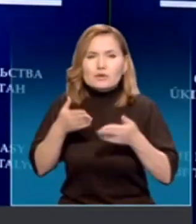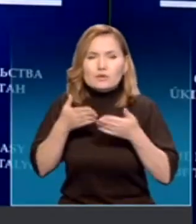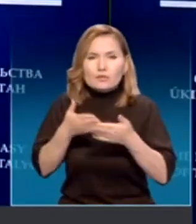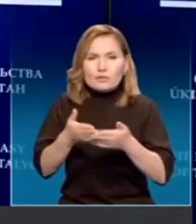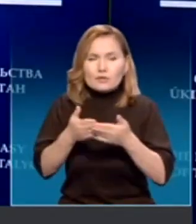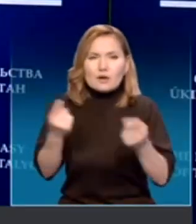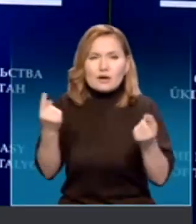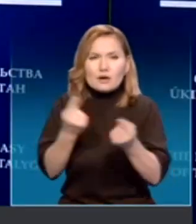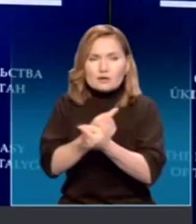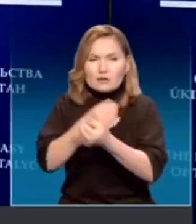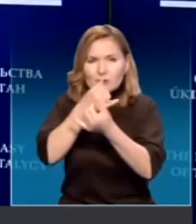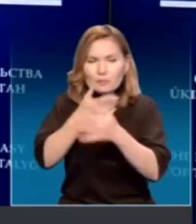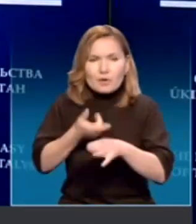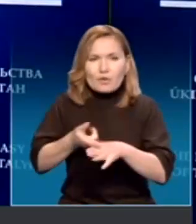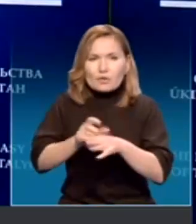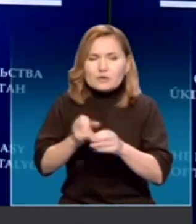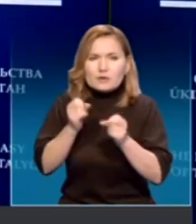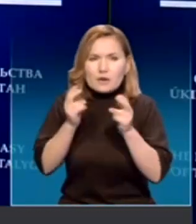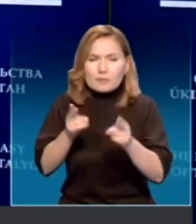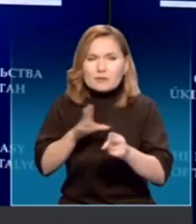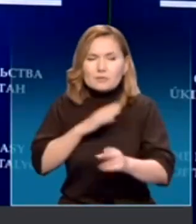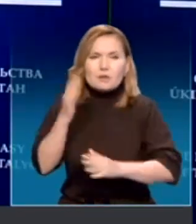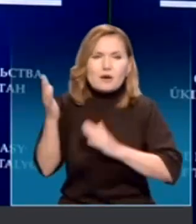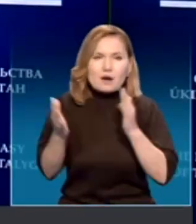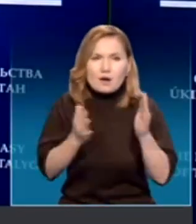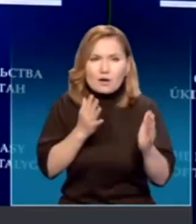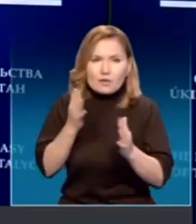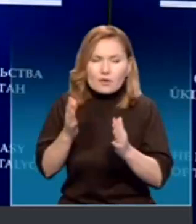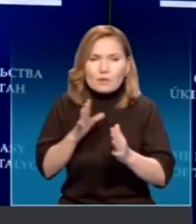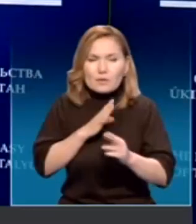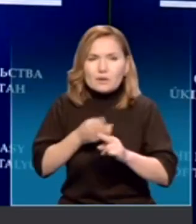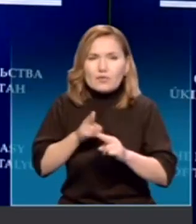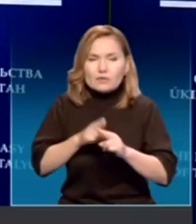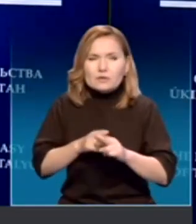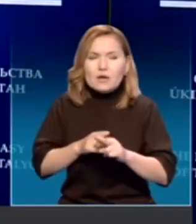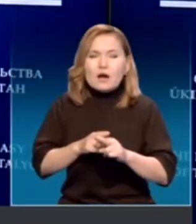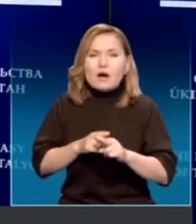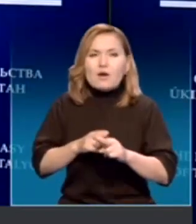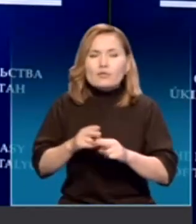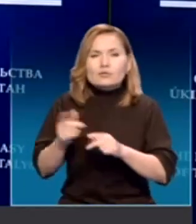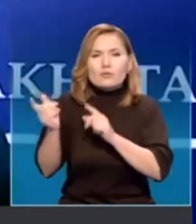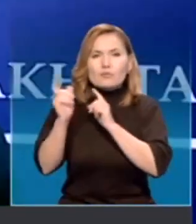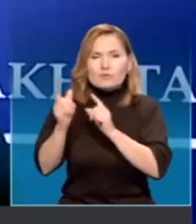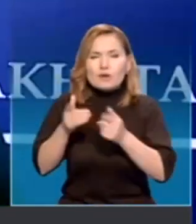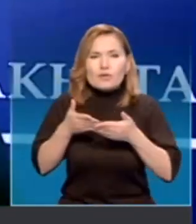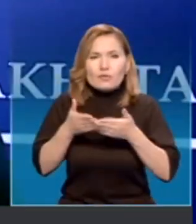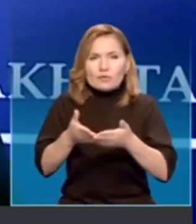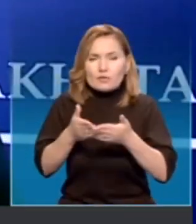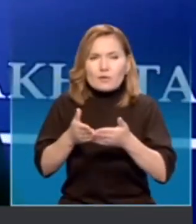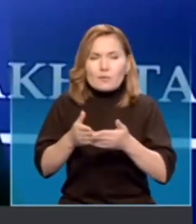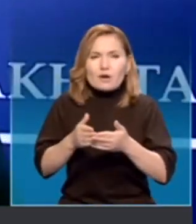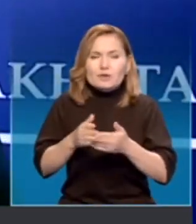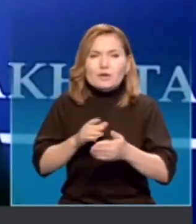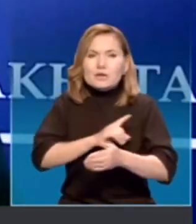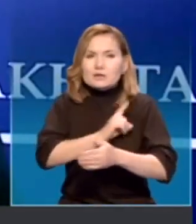алмайды. Бұл өте қауіпті осындай ауа райы жағдайда. Бұл мұнайды құйып, оны жеткізуге болмайды негізі. Болжам